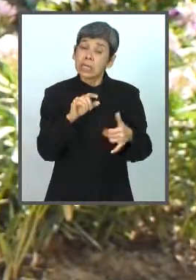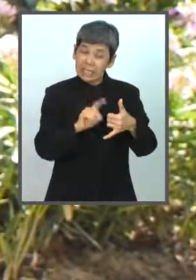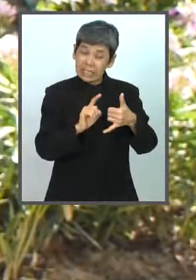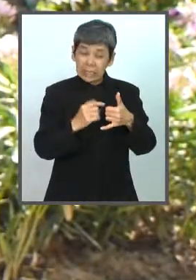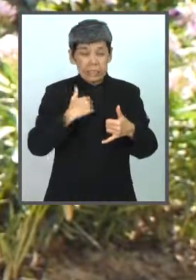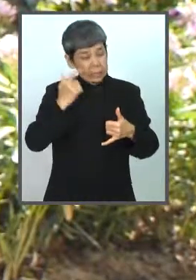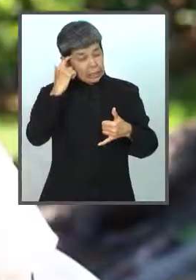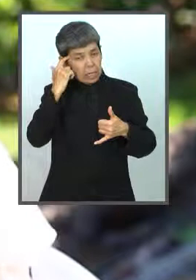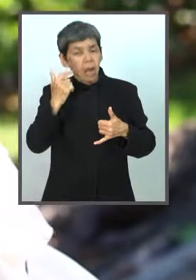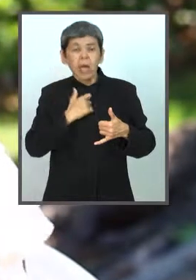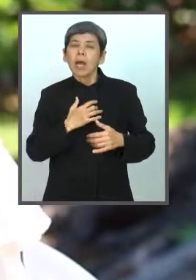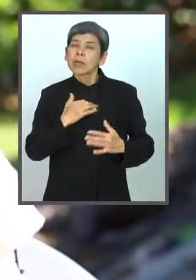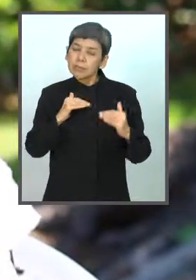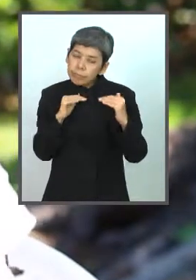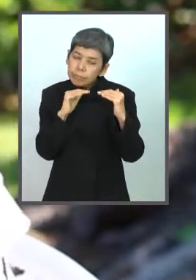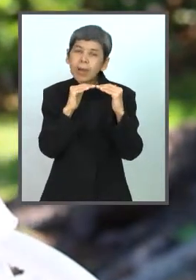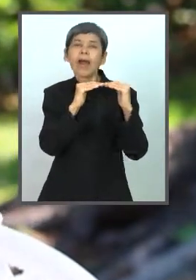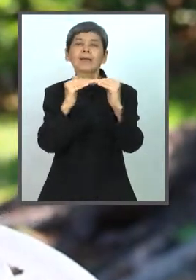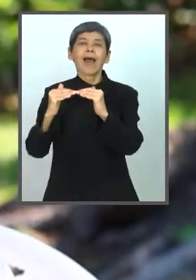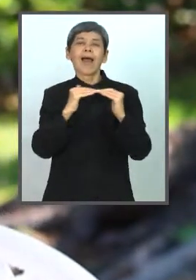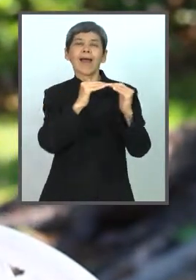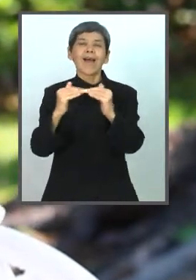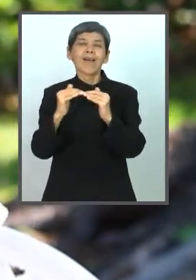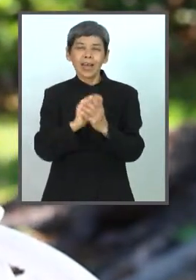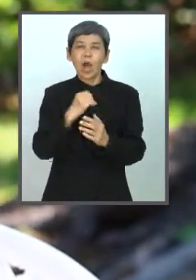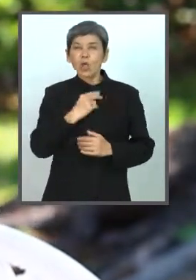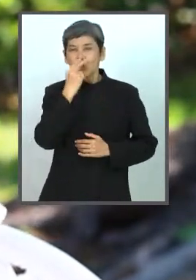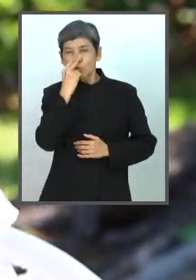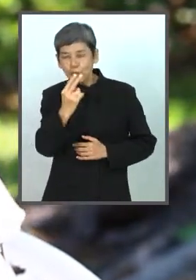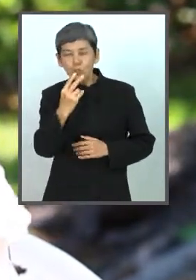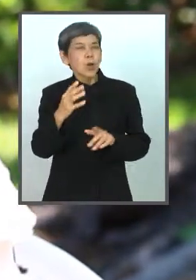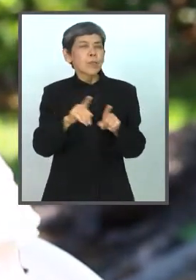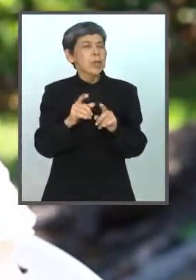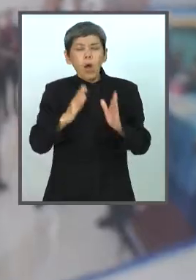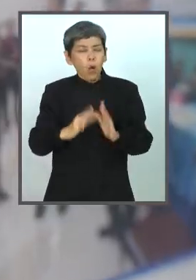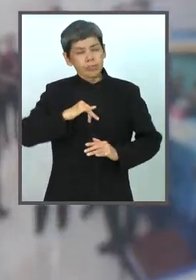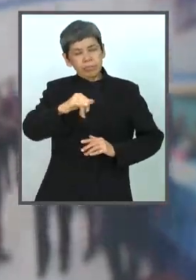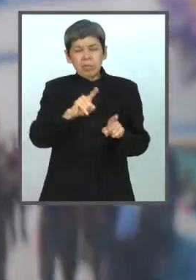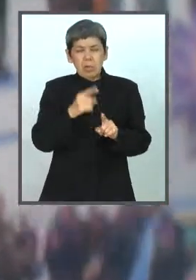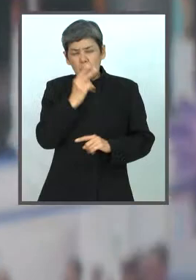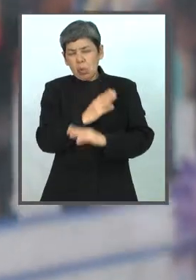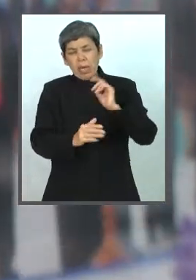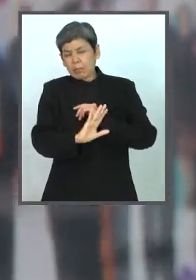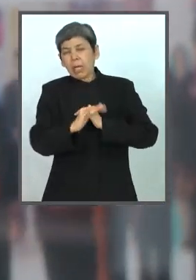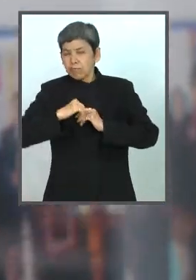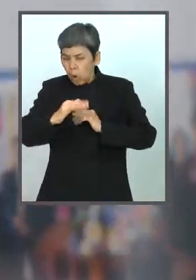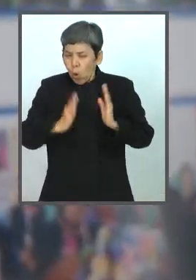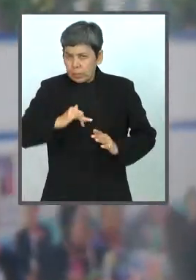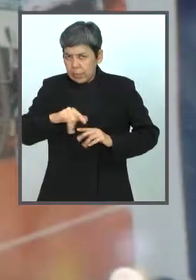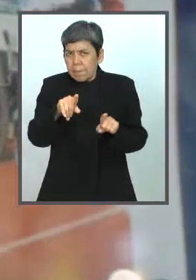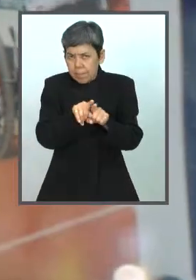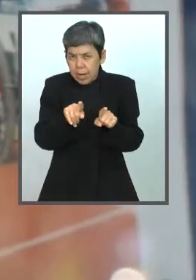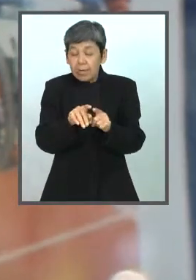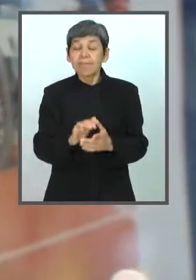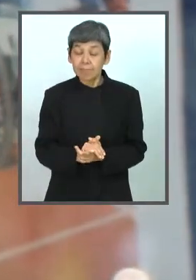ก็คือให้ความเคารพต่อเพื่อนมนุษย์ด้วยกันมองเขาเป็นมนุษย์ไม่ใช่มองที่ความพิการเพราะฉ